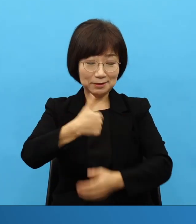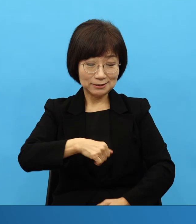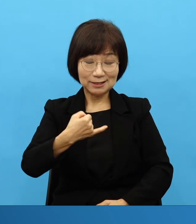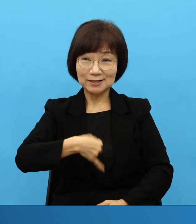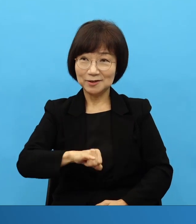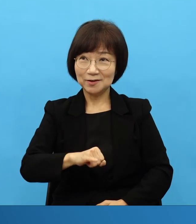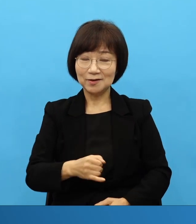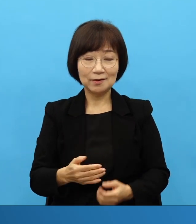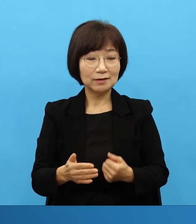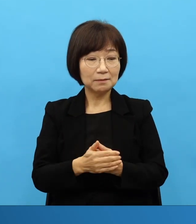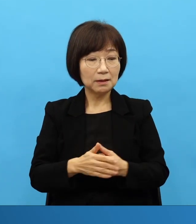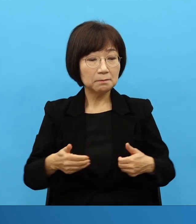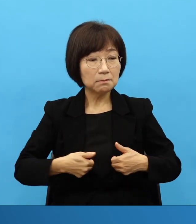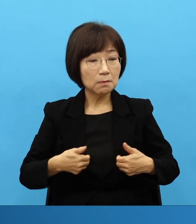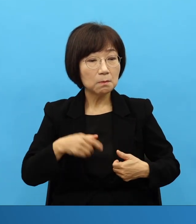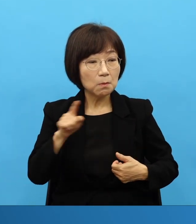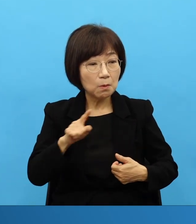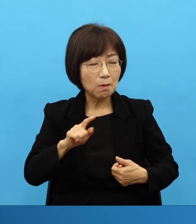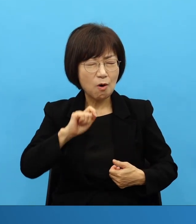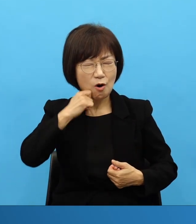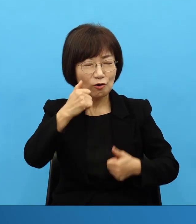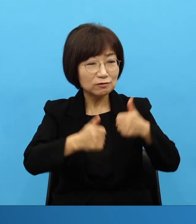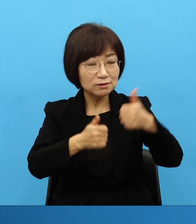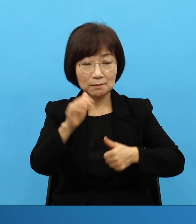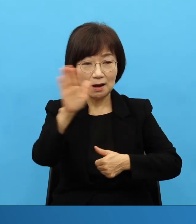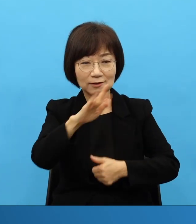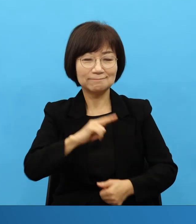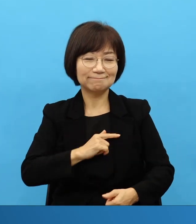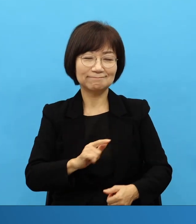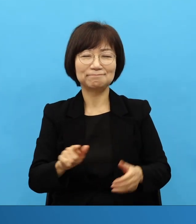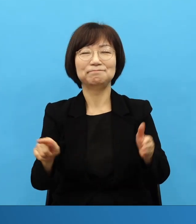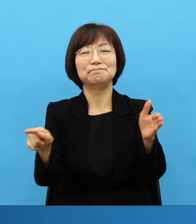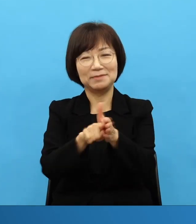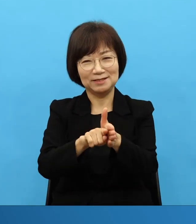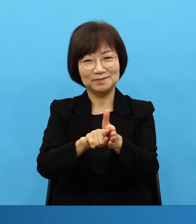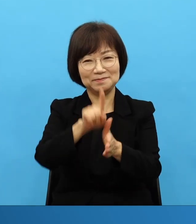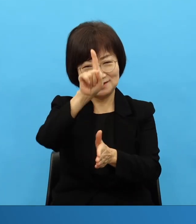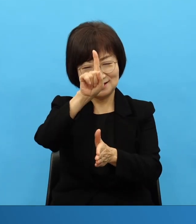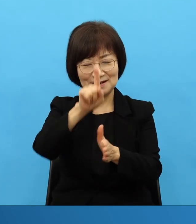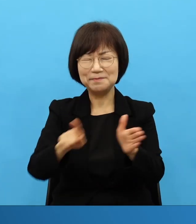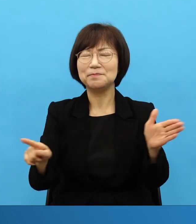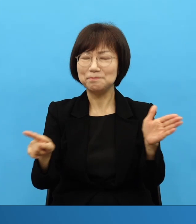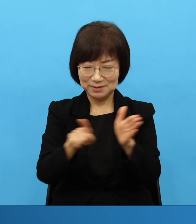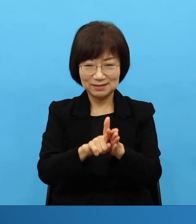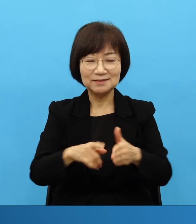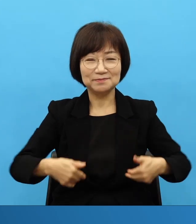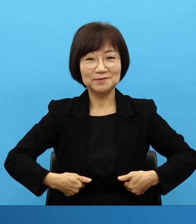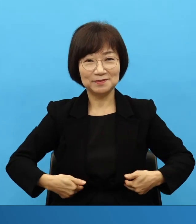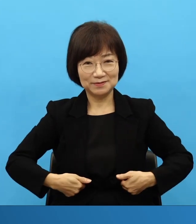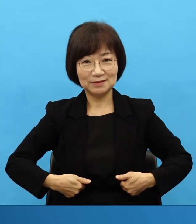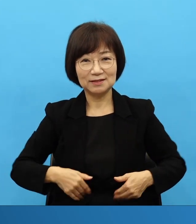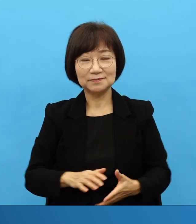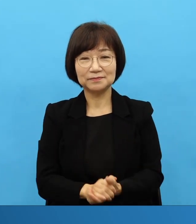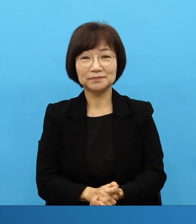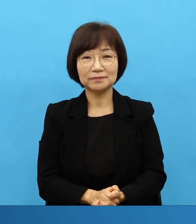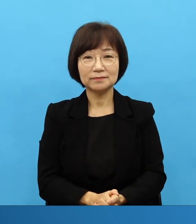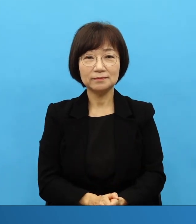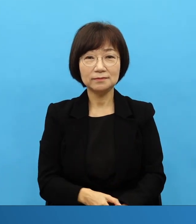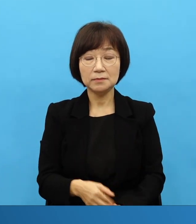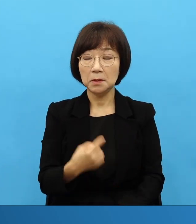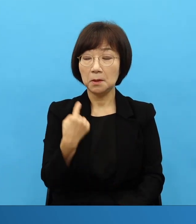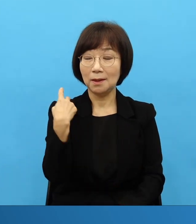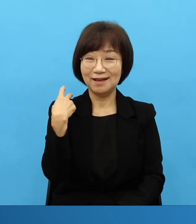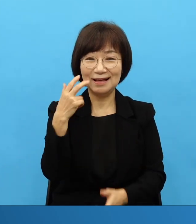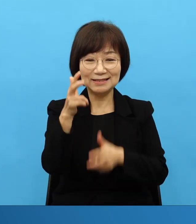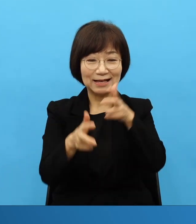있도록 하나님은 주신 거예요. But God has allowed us to 그렇죠. have the right to become children of God and to pray. 이번 산업인대 메시지 잘